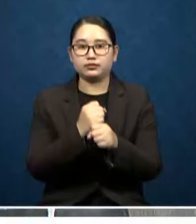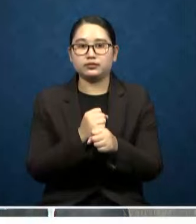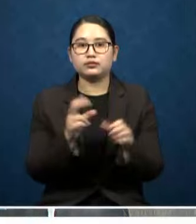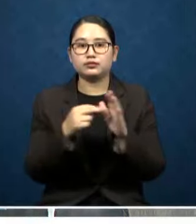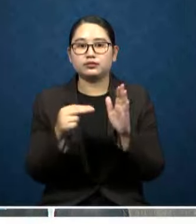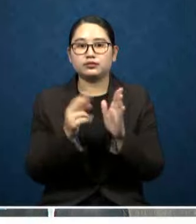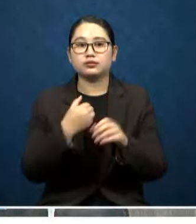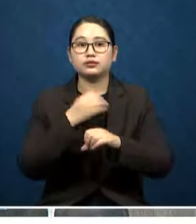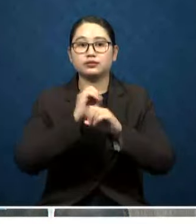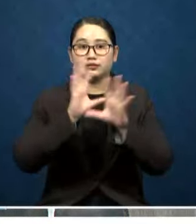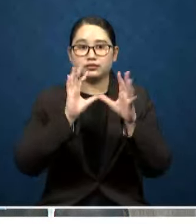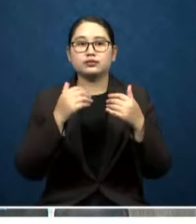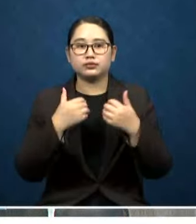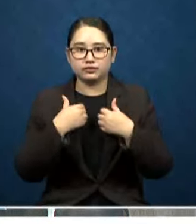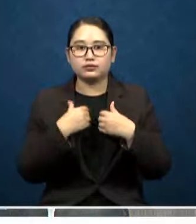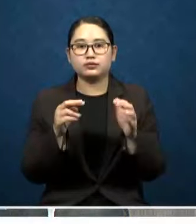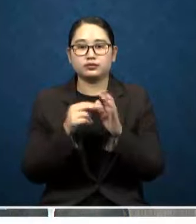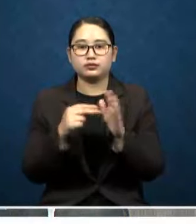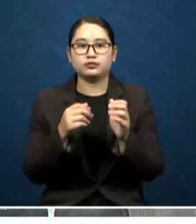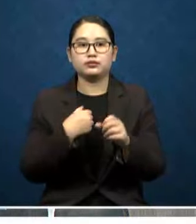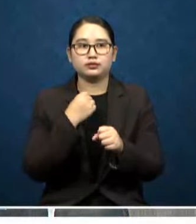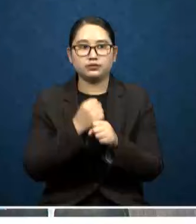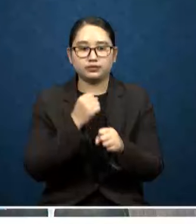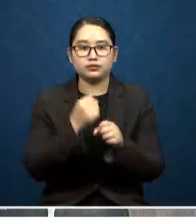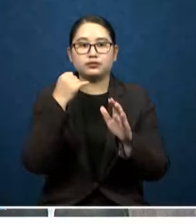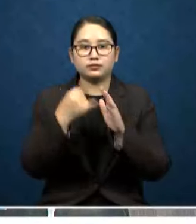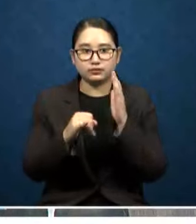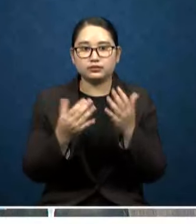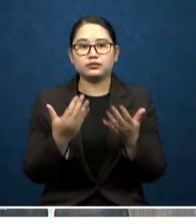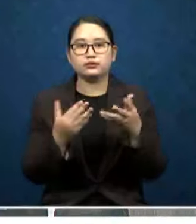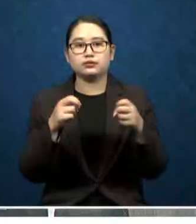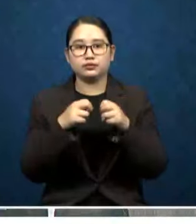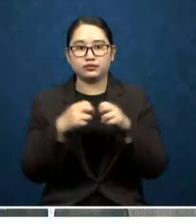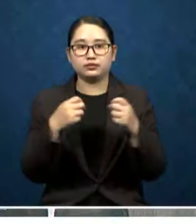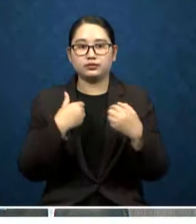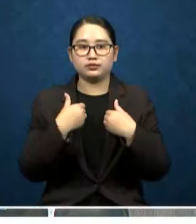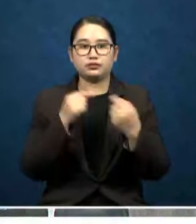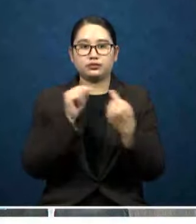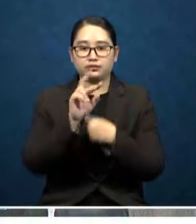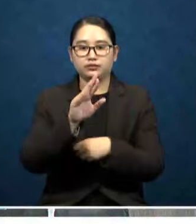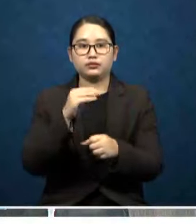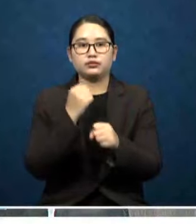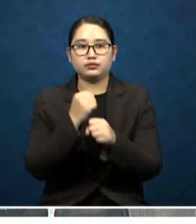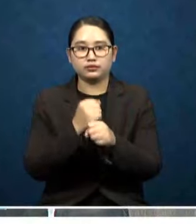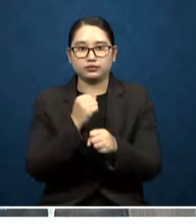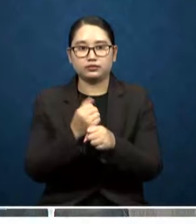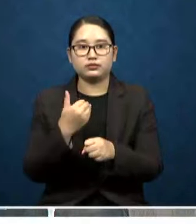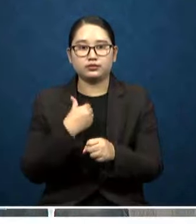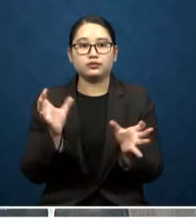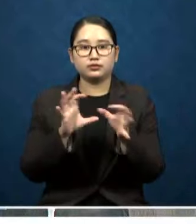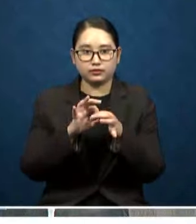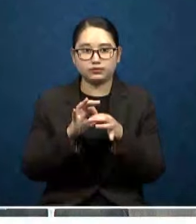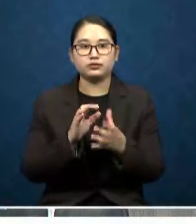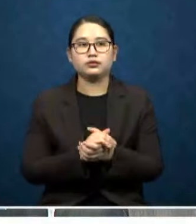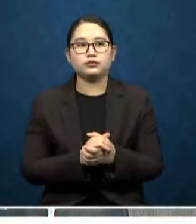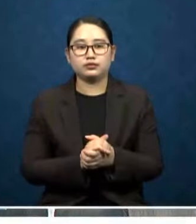งานเนี่ยมันบอกอยู่แล้วว่าเป็นความบกพร่องเป็นความผิดพลาดเป็นปัญหาของระบบการบังคับใช้กฎหมายของหน่วยงานที่เกี่ยวข้อง